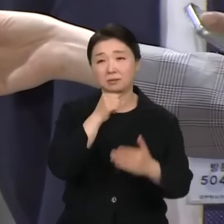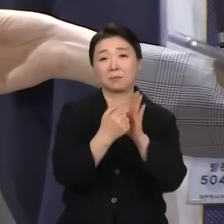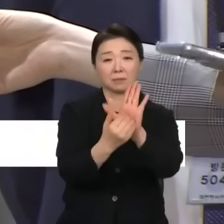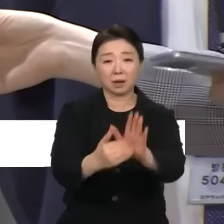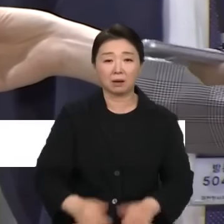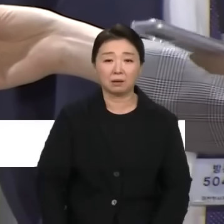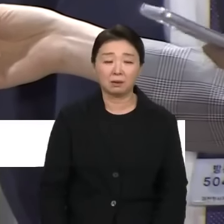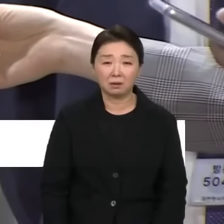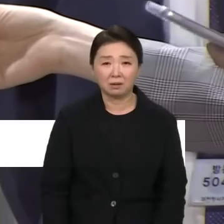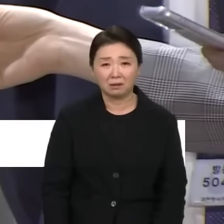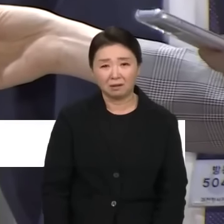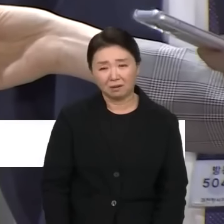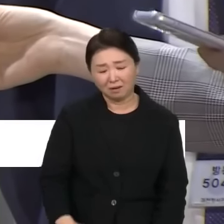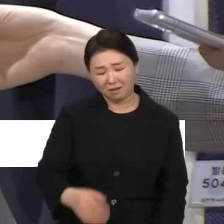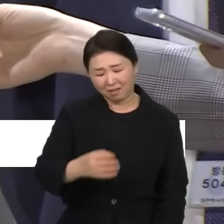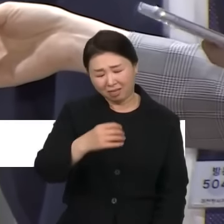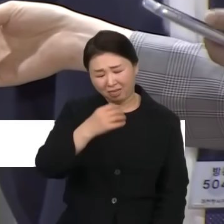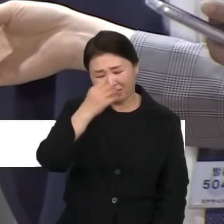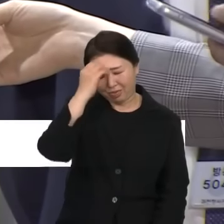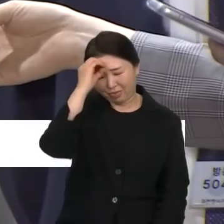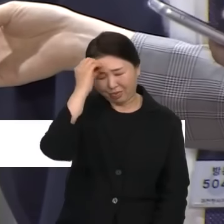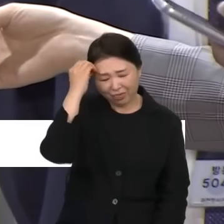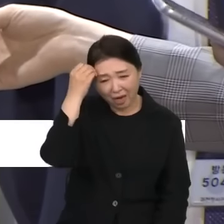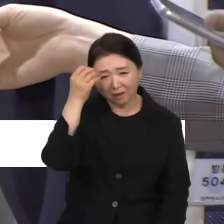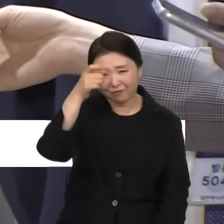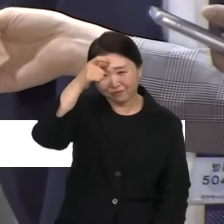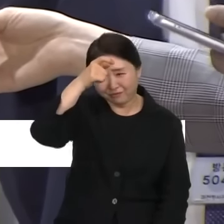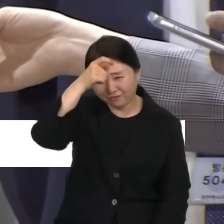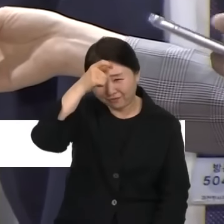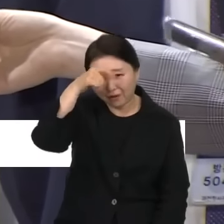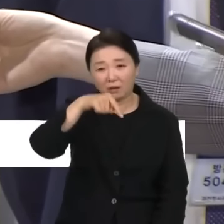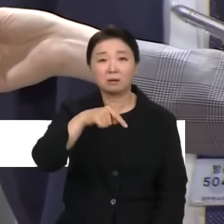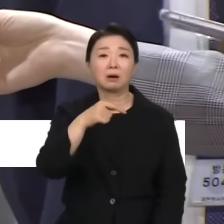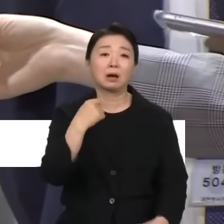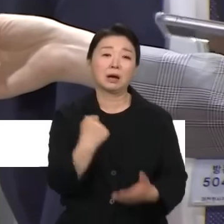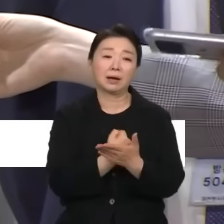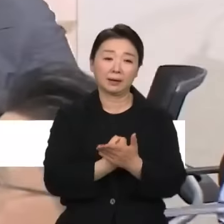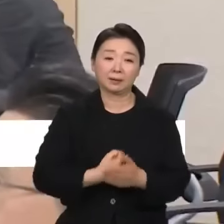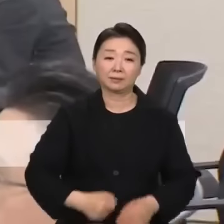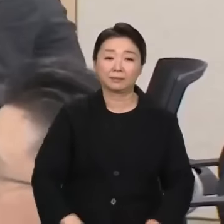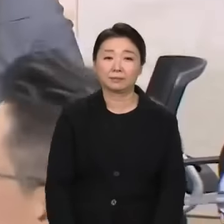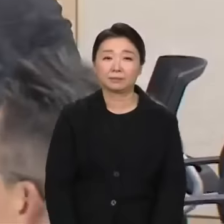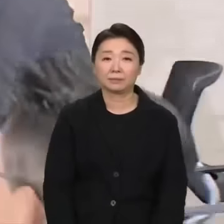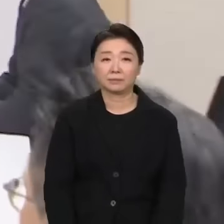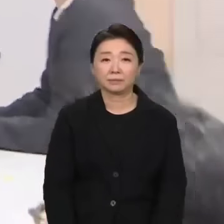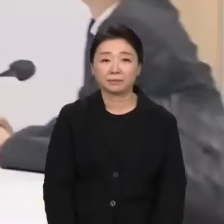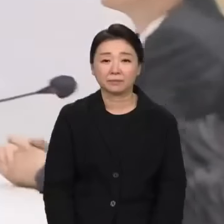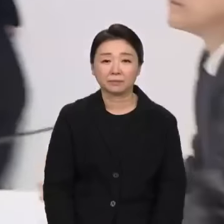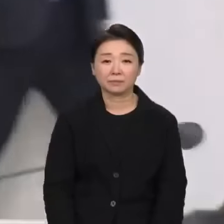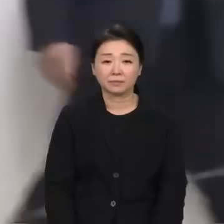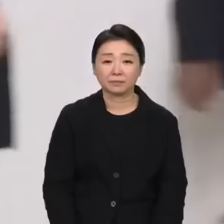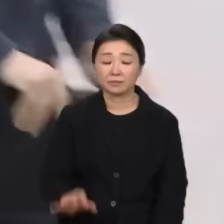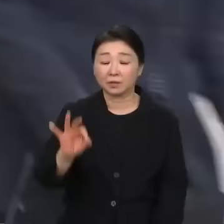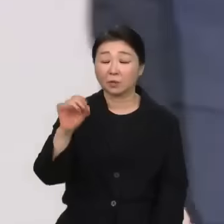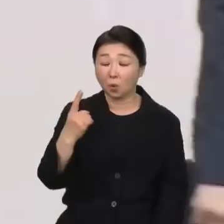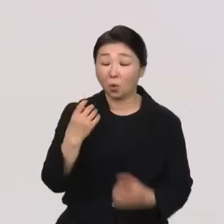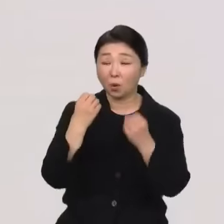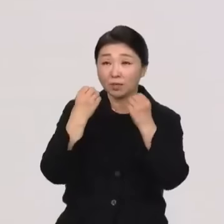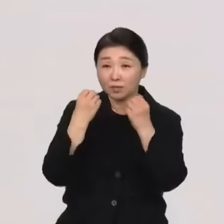무모하게 버티는 게 무슨 의미가 있는지 참 안타깝기 그지없는 일입니다. 오동훈 신임